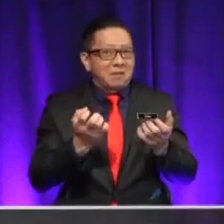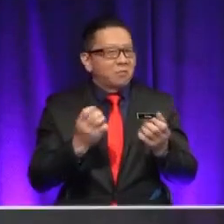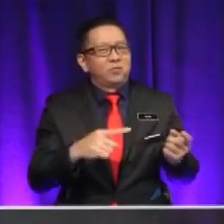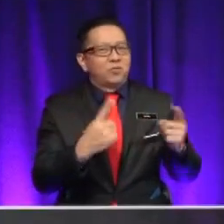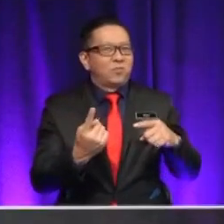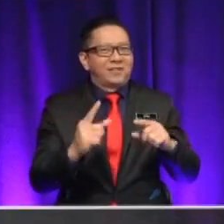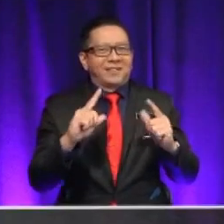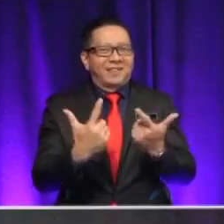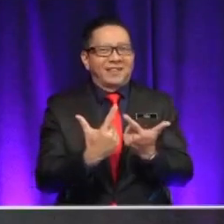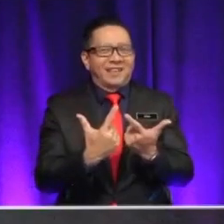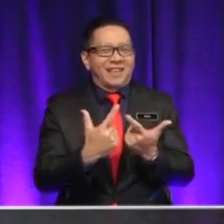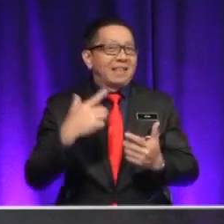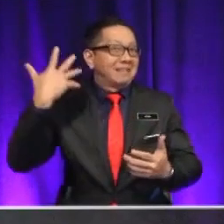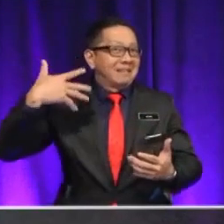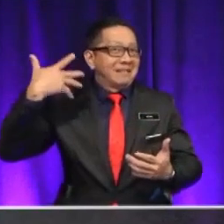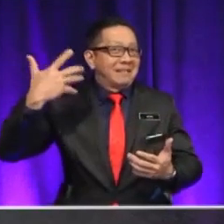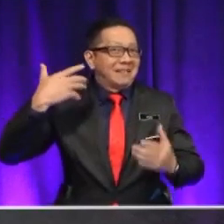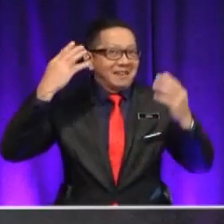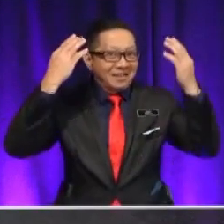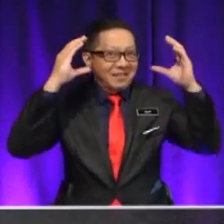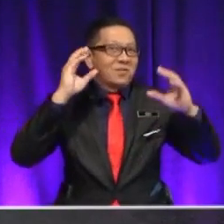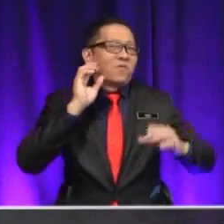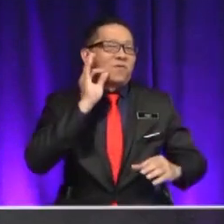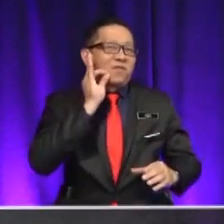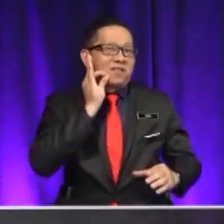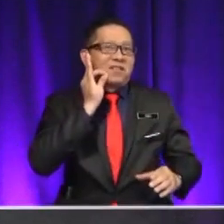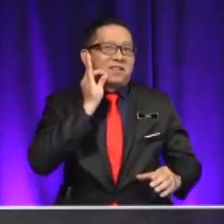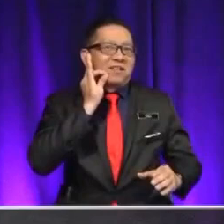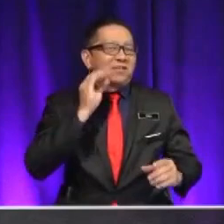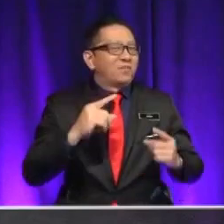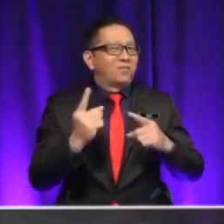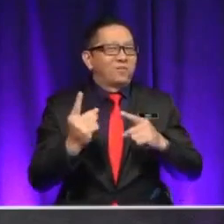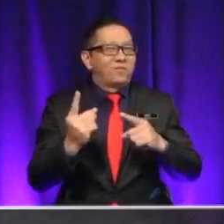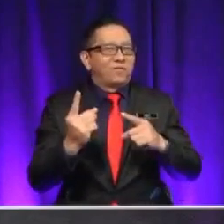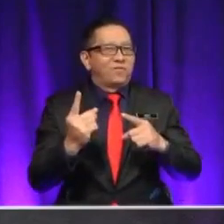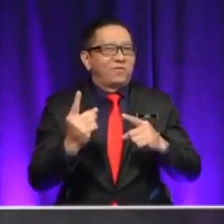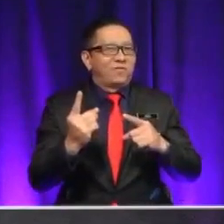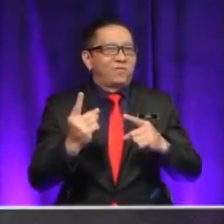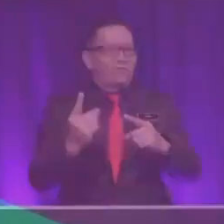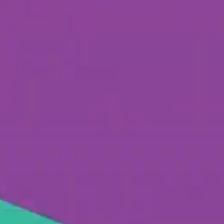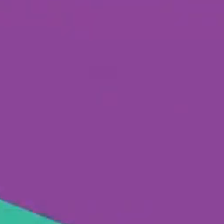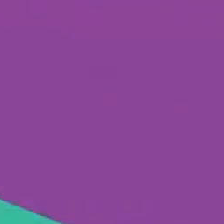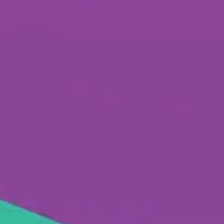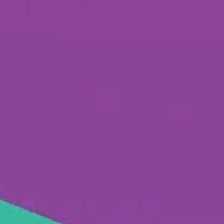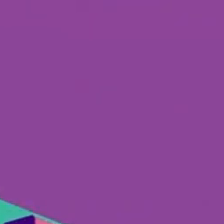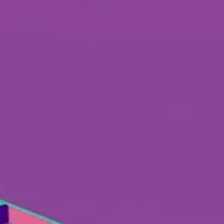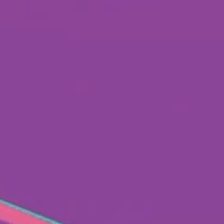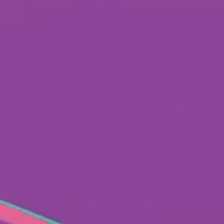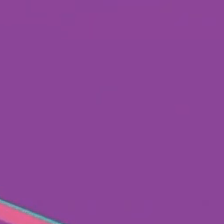jom masuk kelas sejarah Cikgu Farah. Wah, okey, jom Cikgu. Jom. Jom, jom. Okey. Rukun negara.